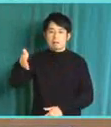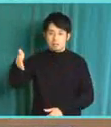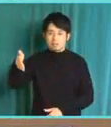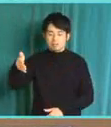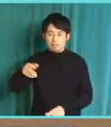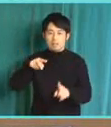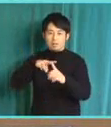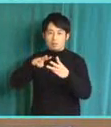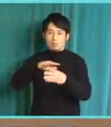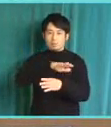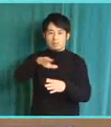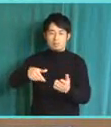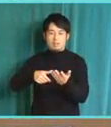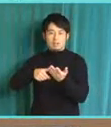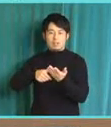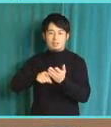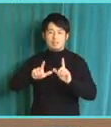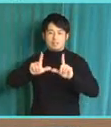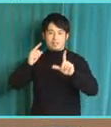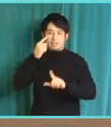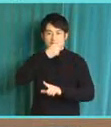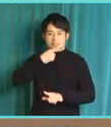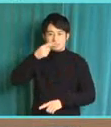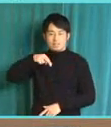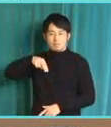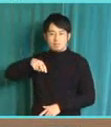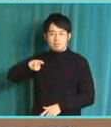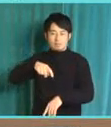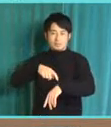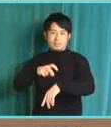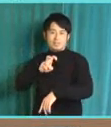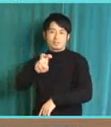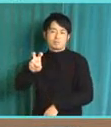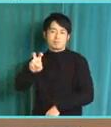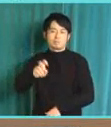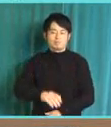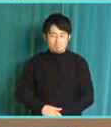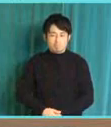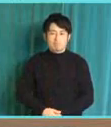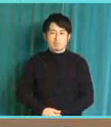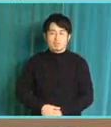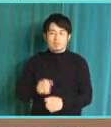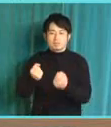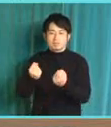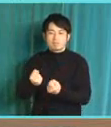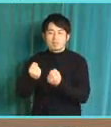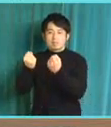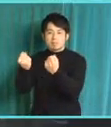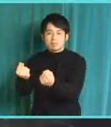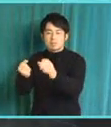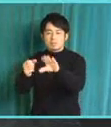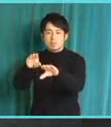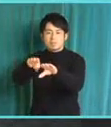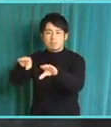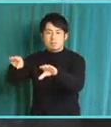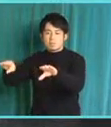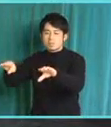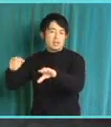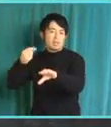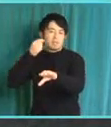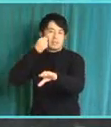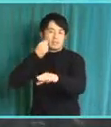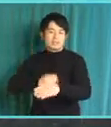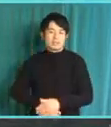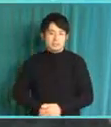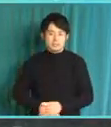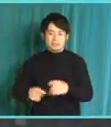田原駅東口から徒歩20分のところになります。でこちらも除夜の鐘の会場と同じように、駐車場専用の駐車場がございませ